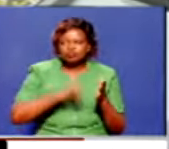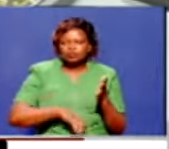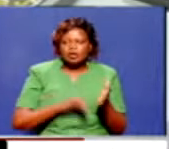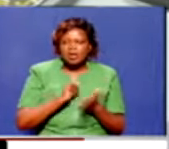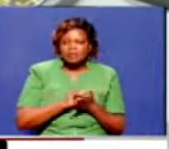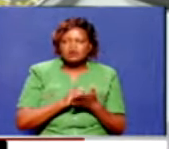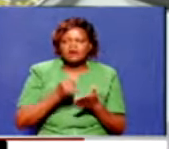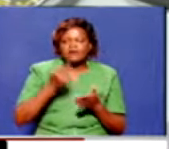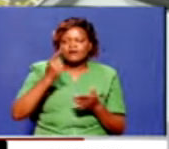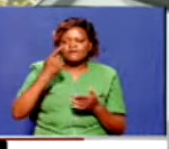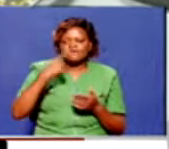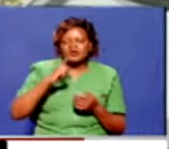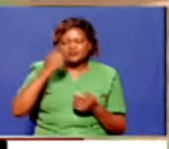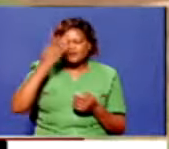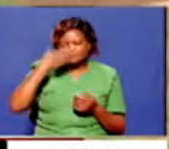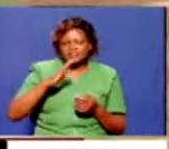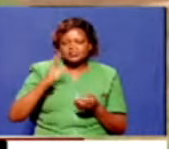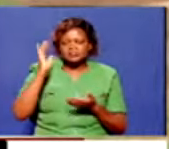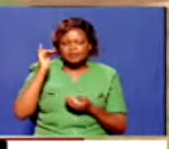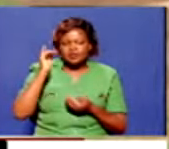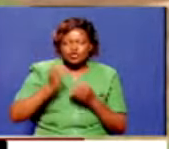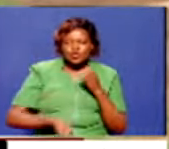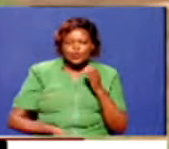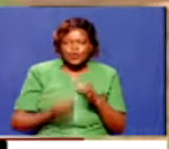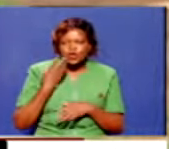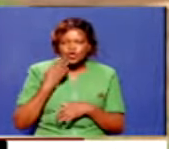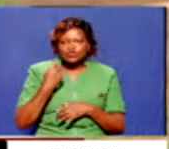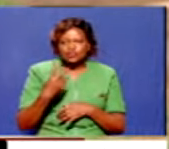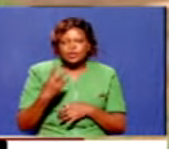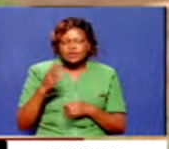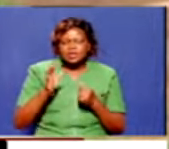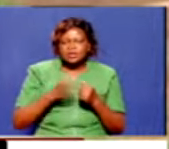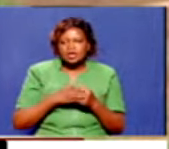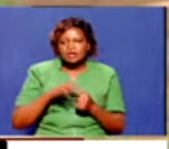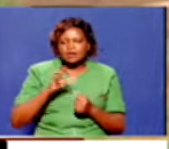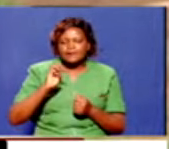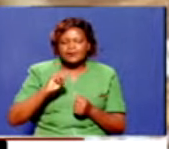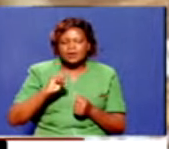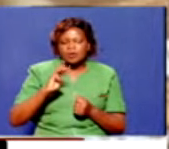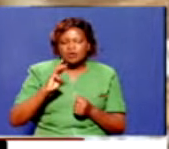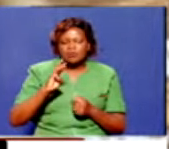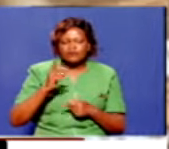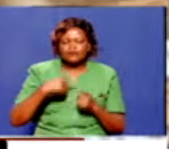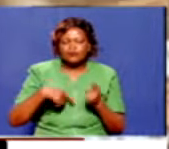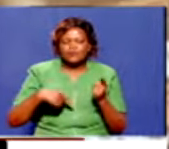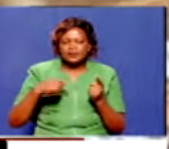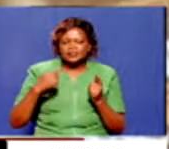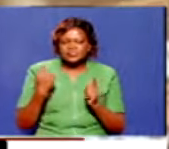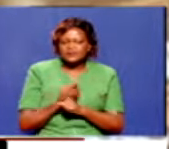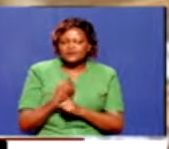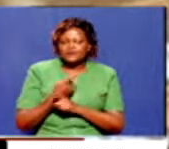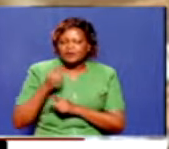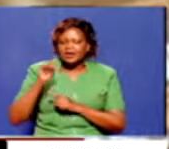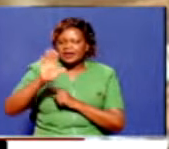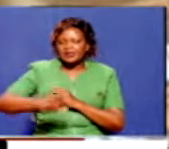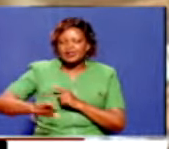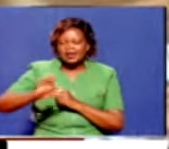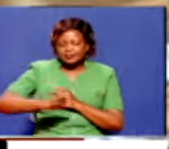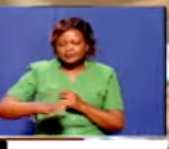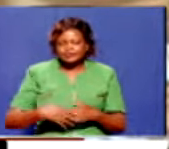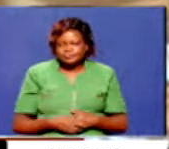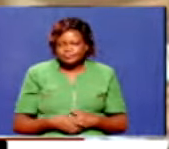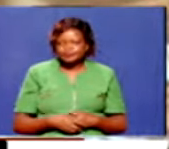ya kwanza inatarajiwa kuzalisha megawati 29 kutoka maeneo ya Paka, Korosi na